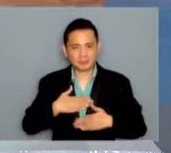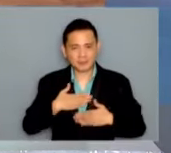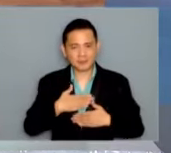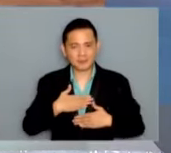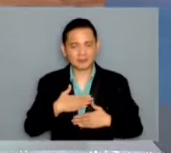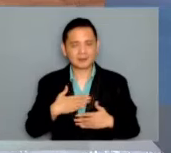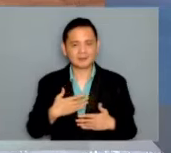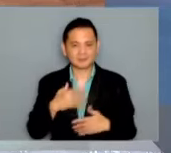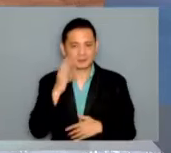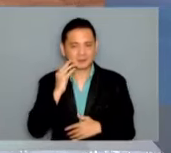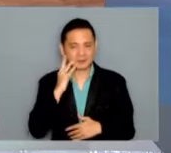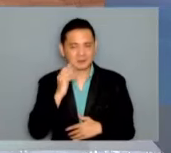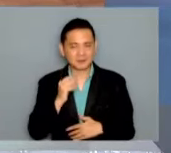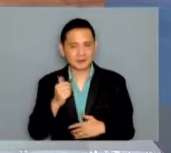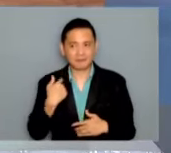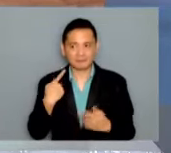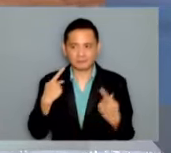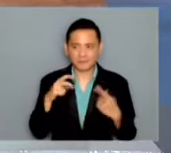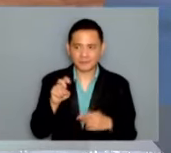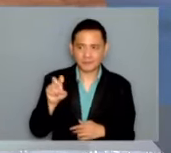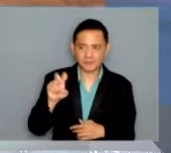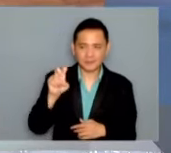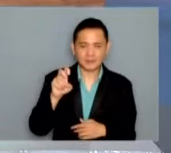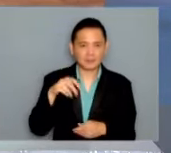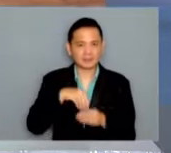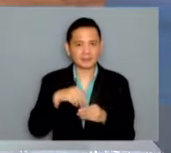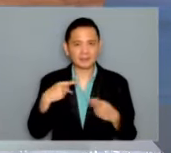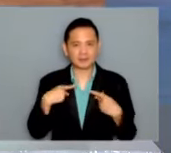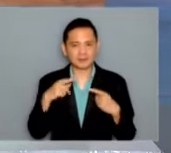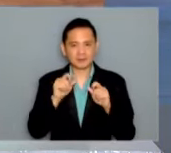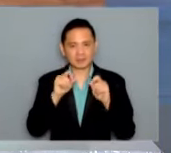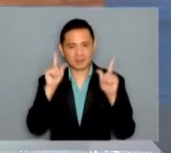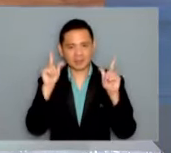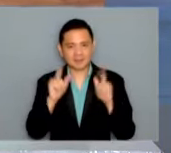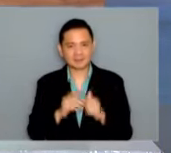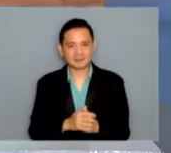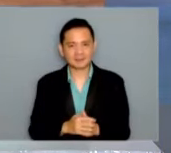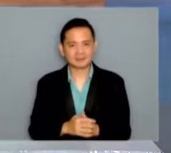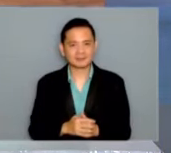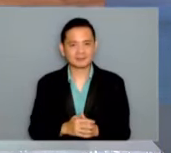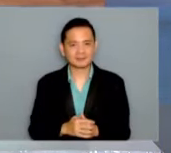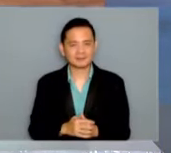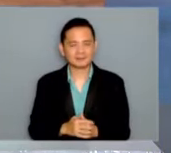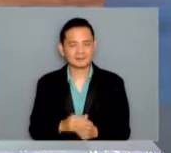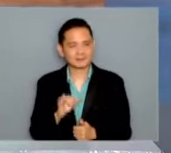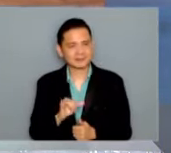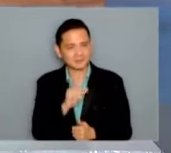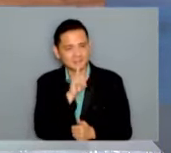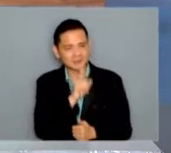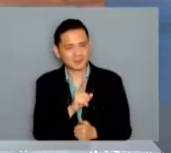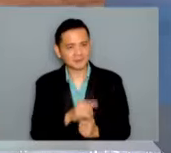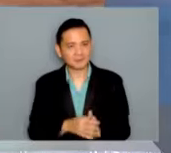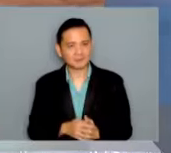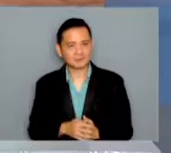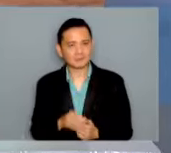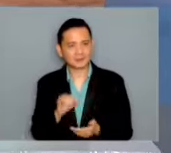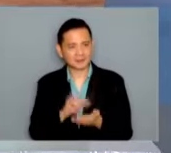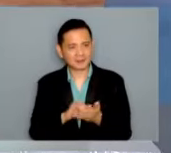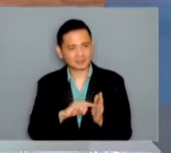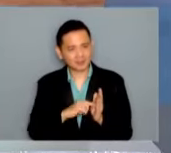this then, may journey ka din. So may surprise din siya sa loob na pwede mo rin kainan. Simulan na natin yung journey. Yeah. Doon nag-start yung